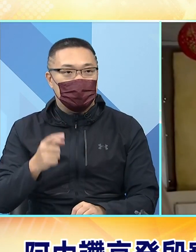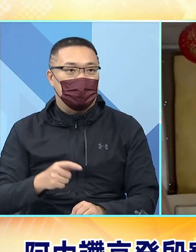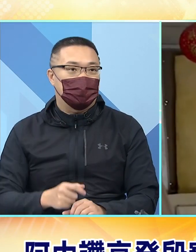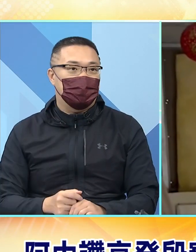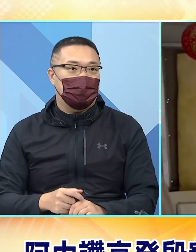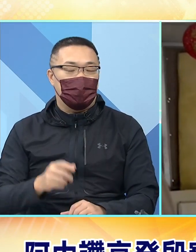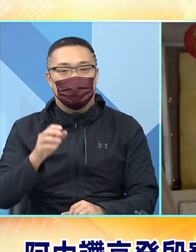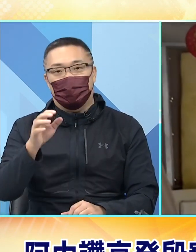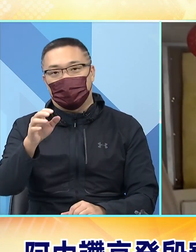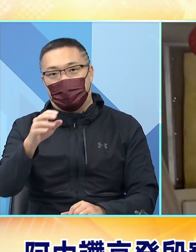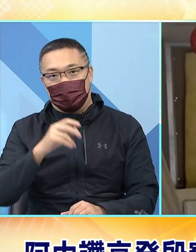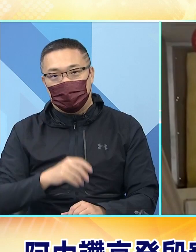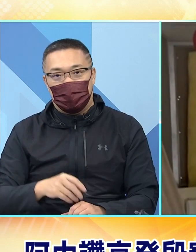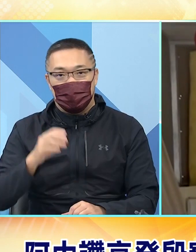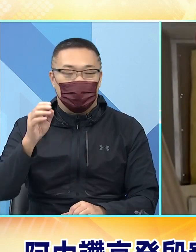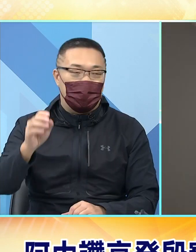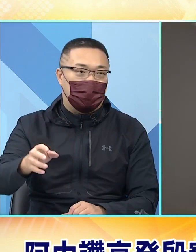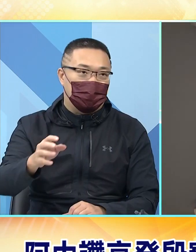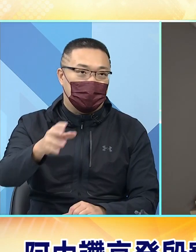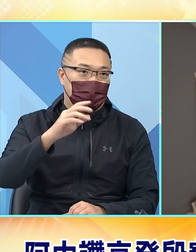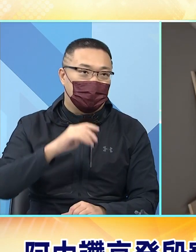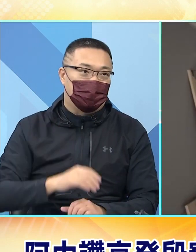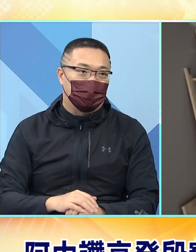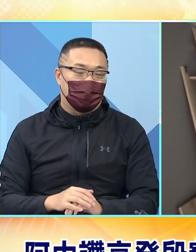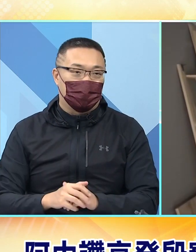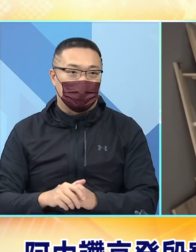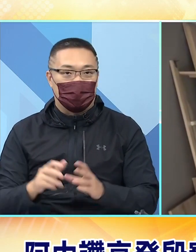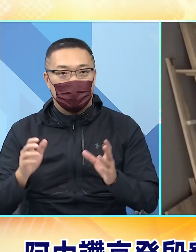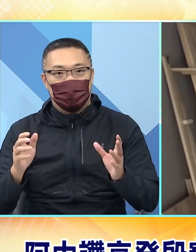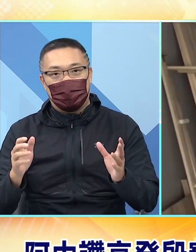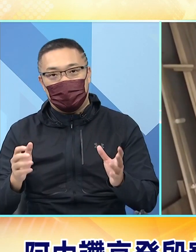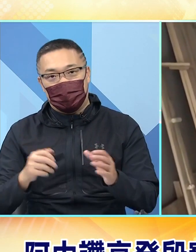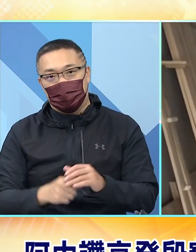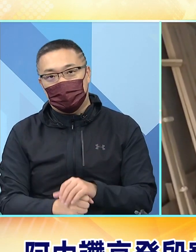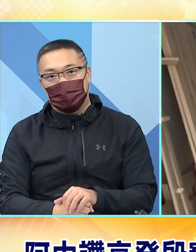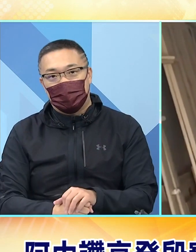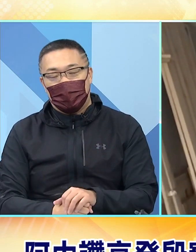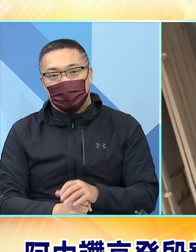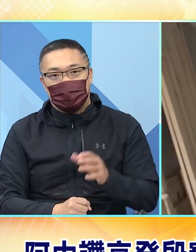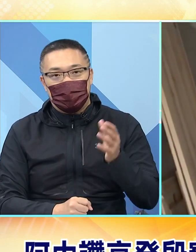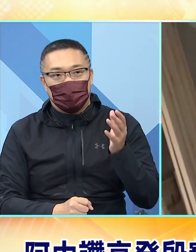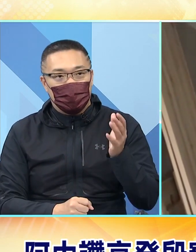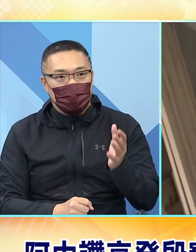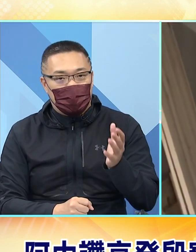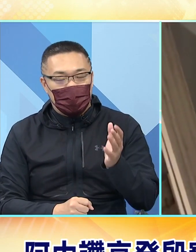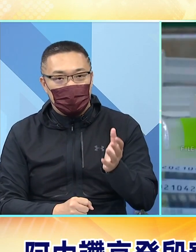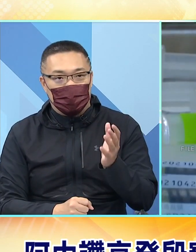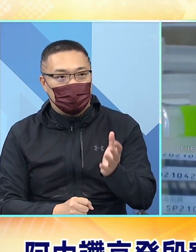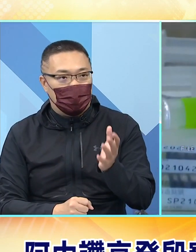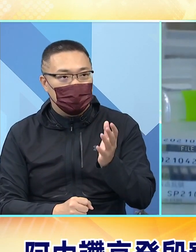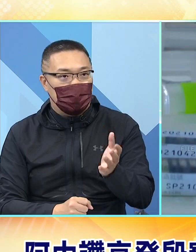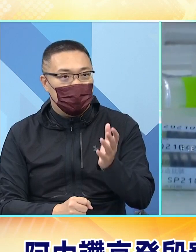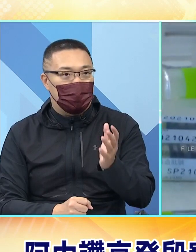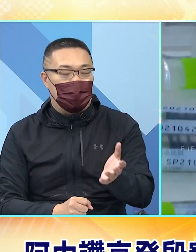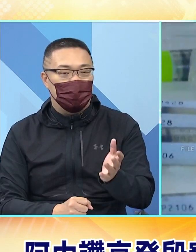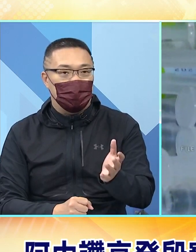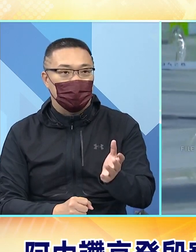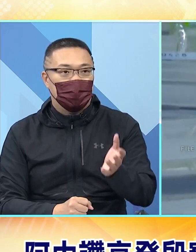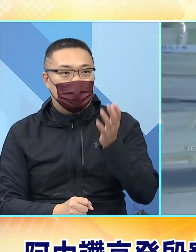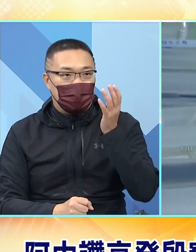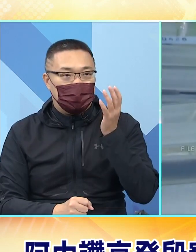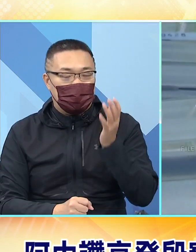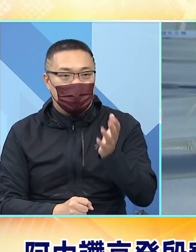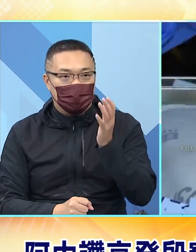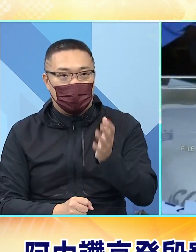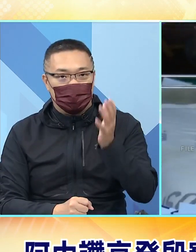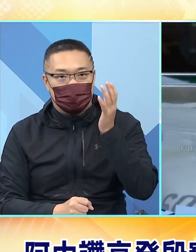前小吃店做团扇、有卖泡菜豆腐锅的这家公司，是如何有通天本领，